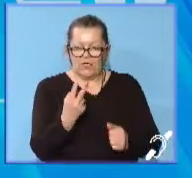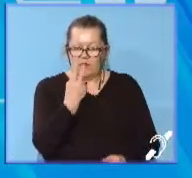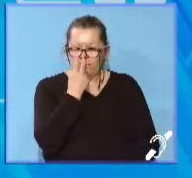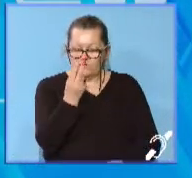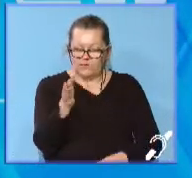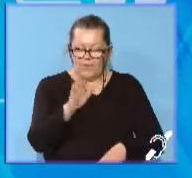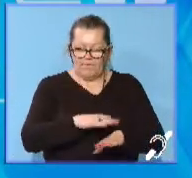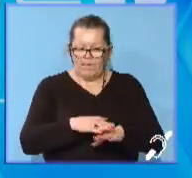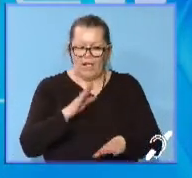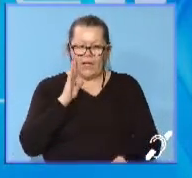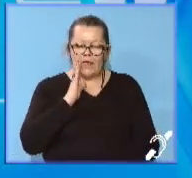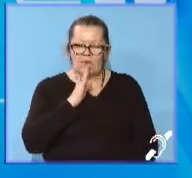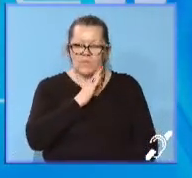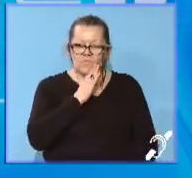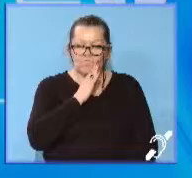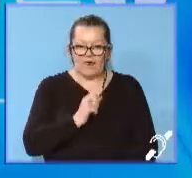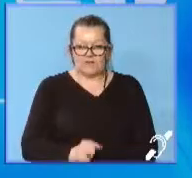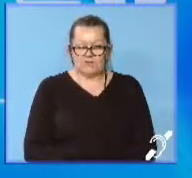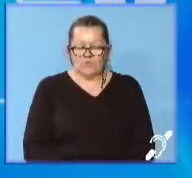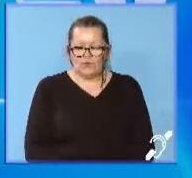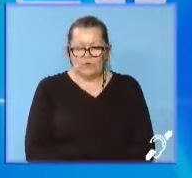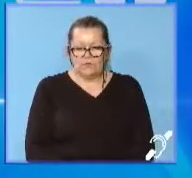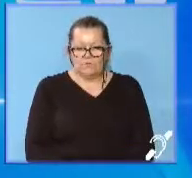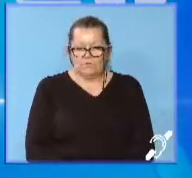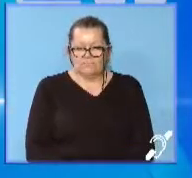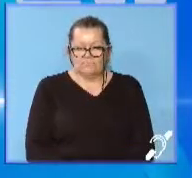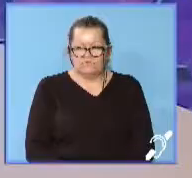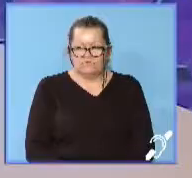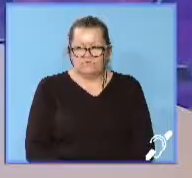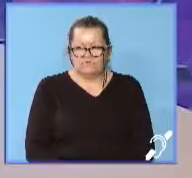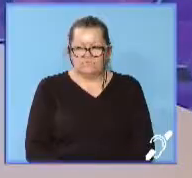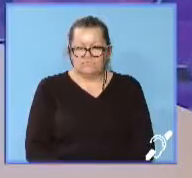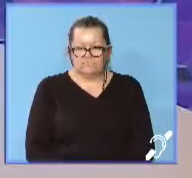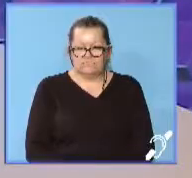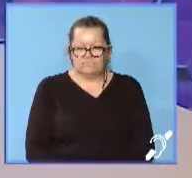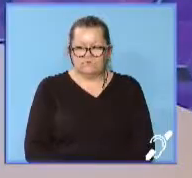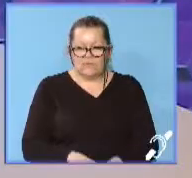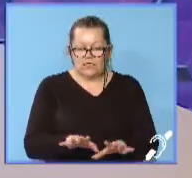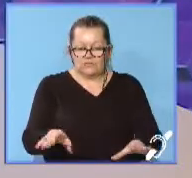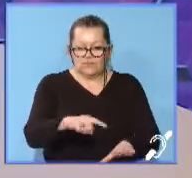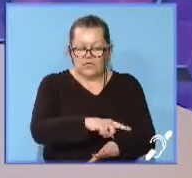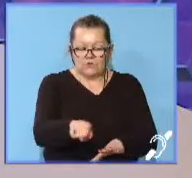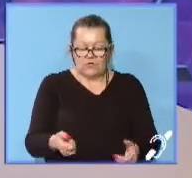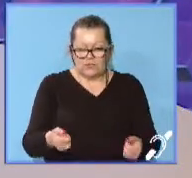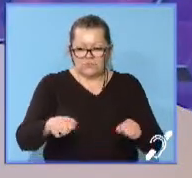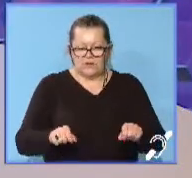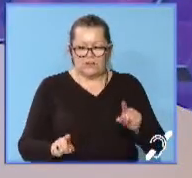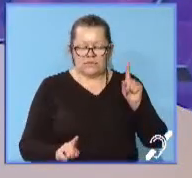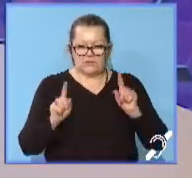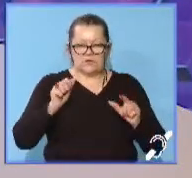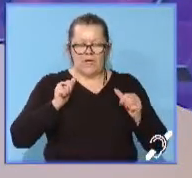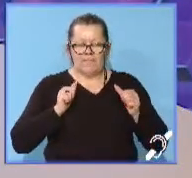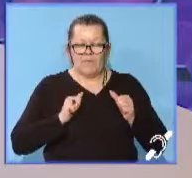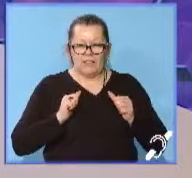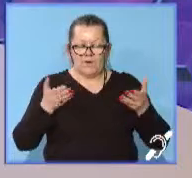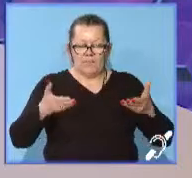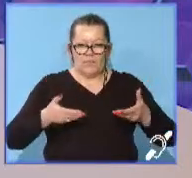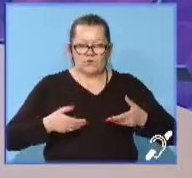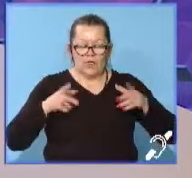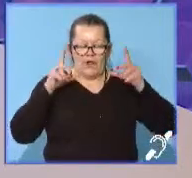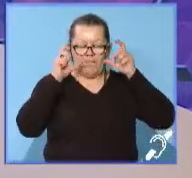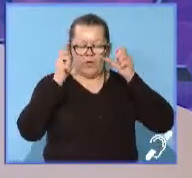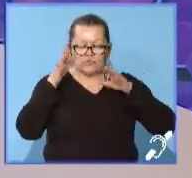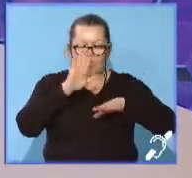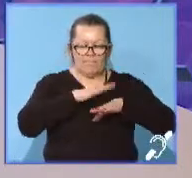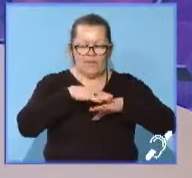baza numărului de vizionări înregistrate de videoclip jurnalul se oprește aici însă dacă sunteți martorii unor evenimente care